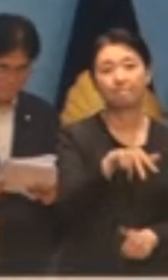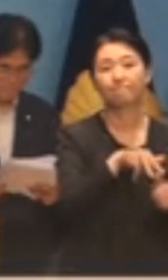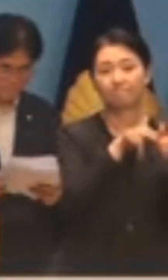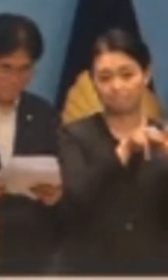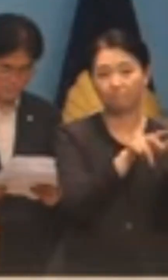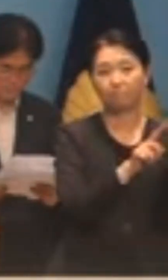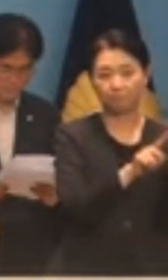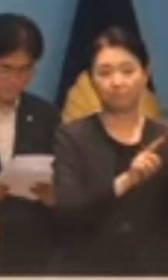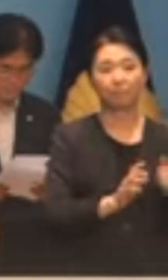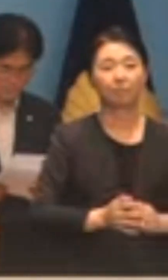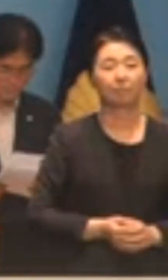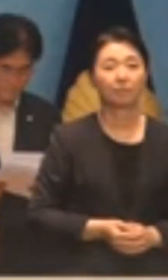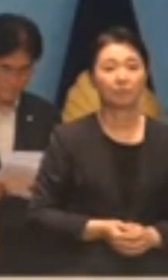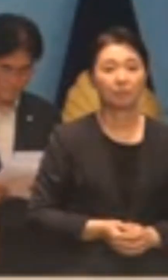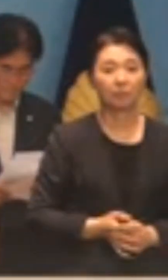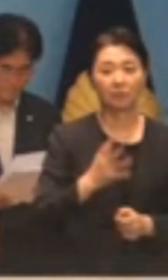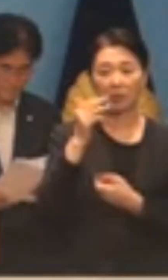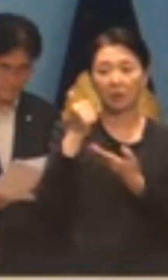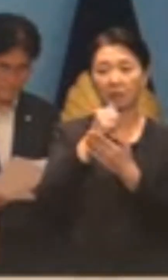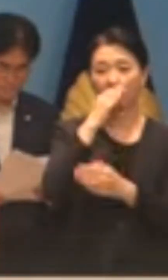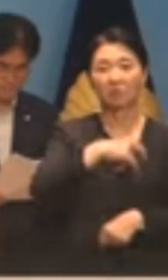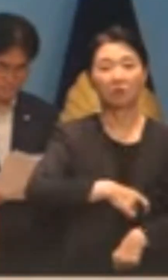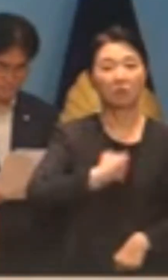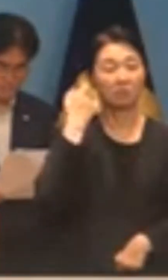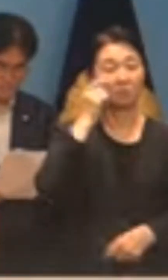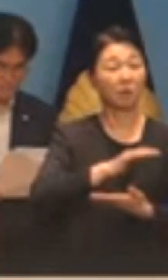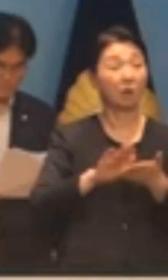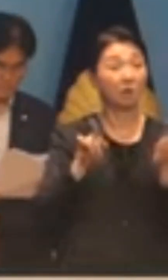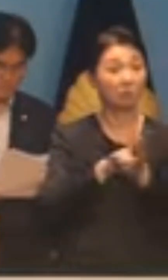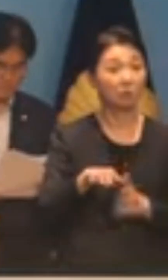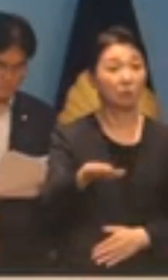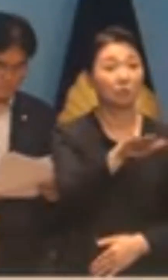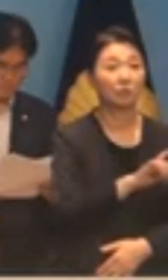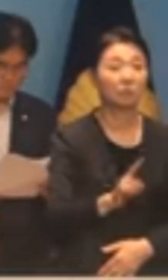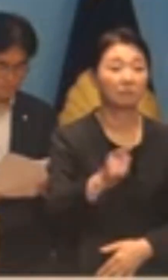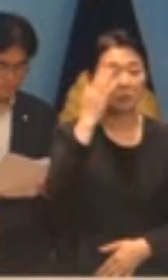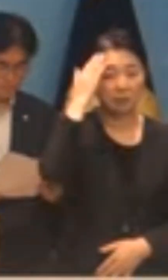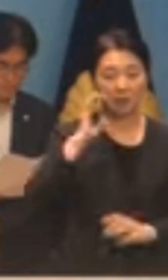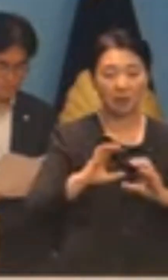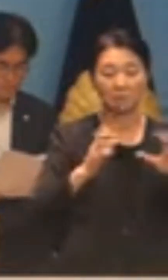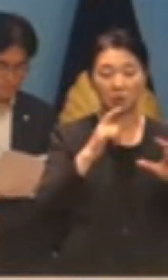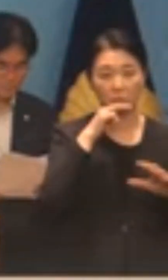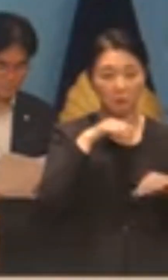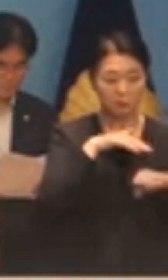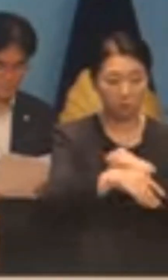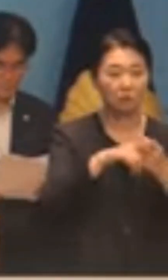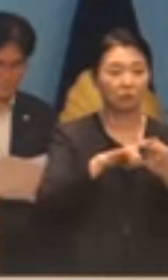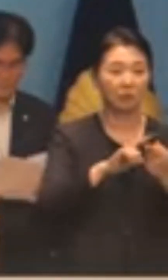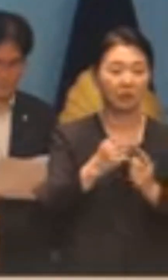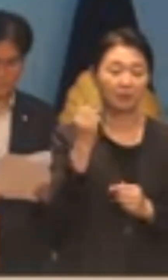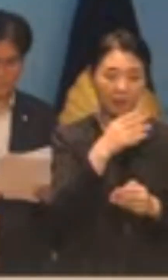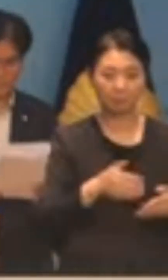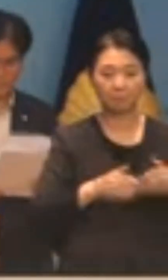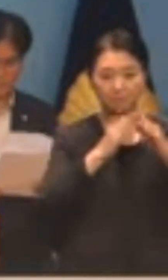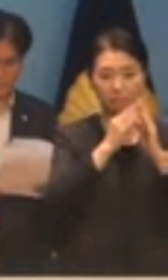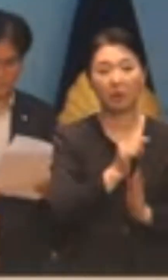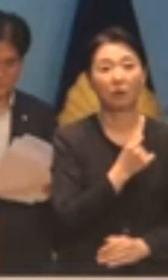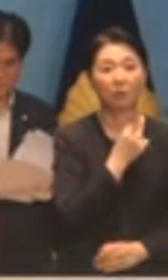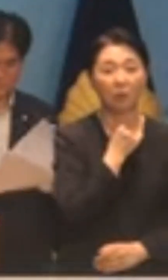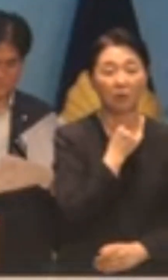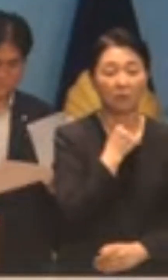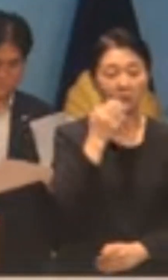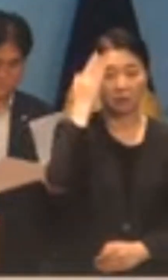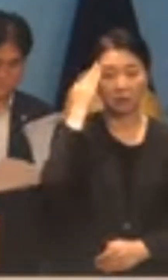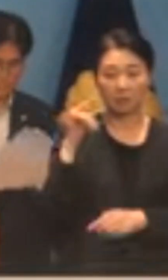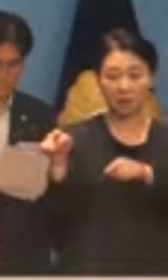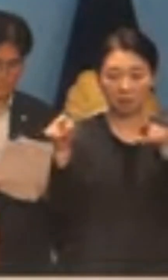후보입니다. 하느님의 정의와 평화를 믿는 우리는 대한민국의 민주주의를 다시 세우고